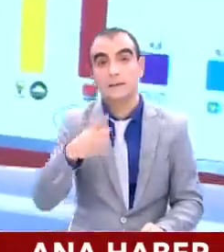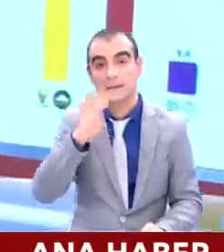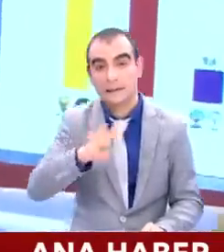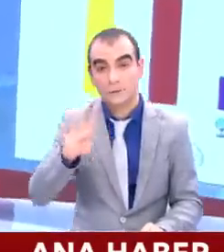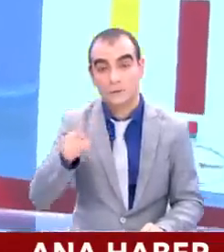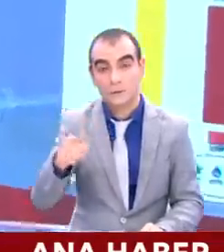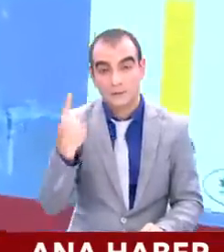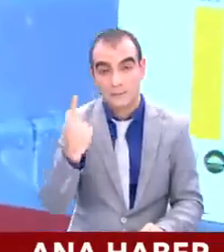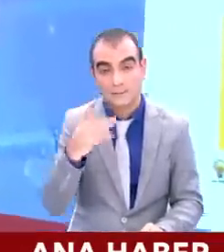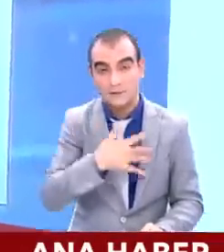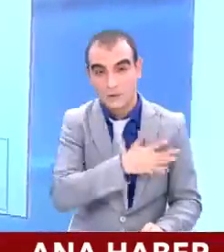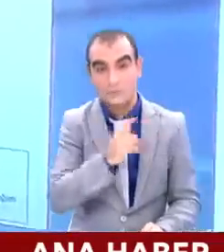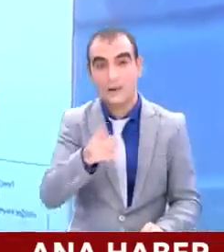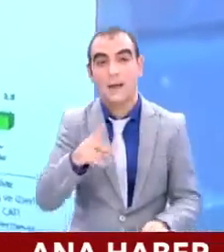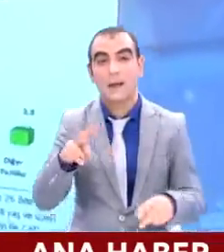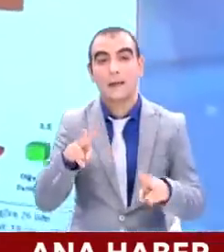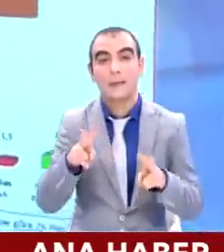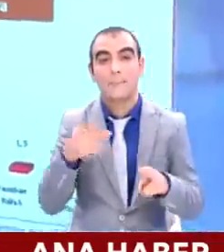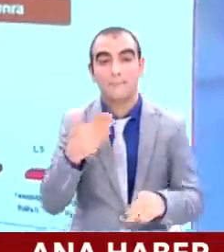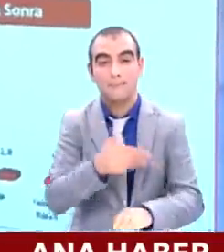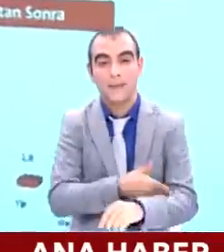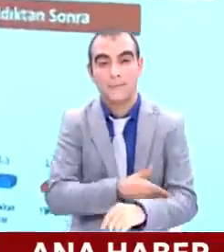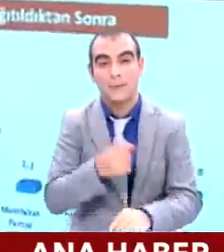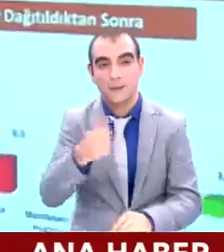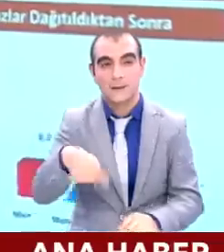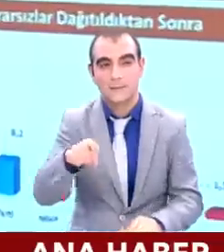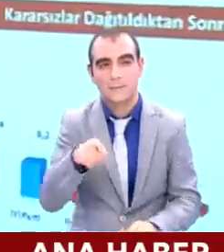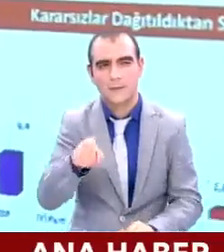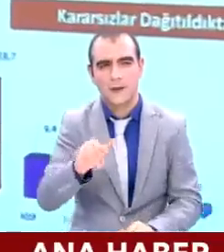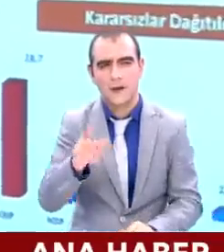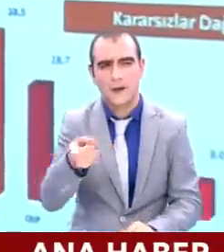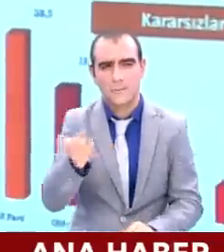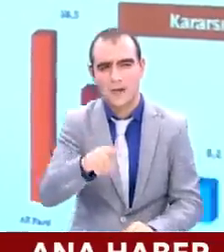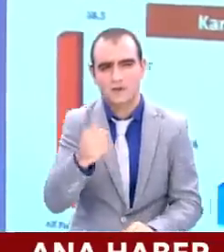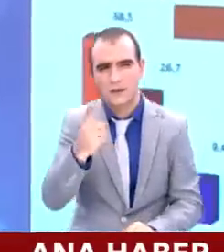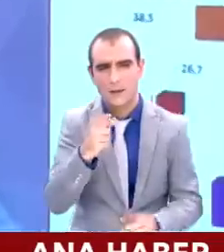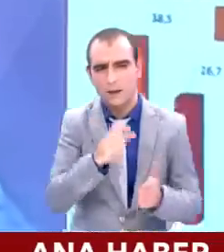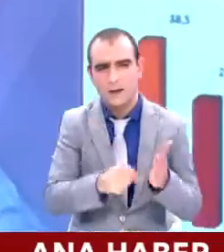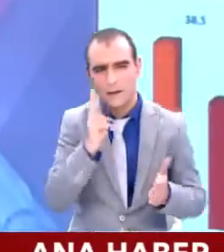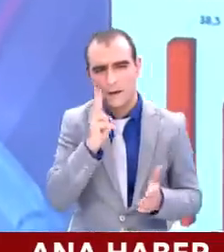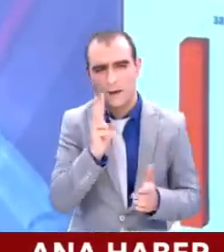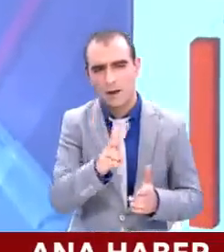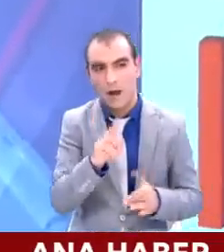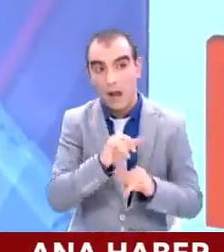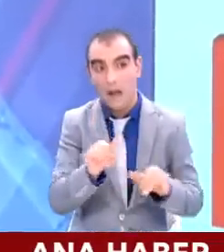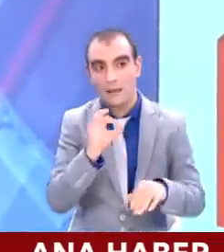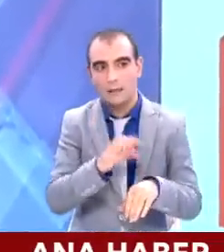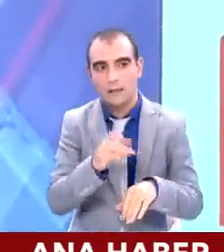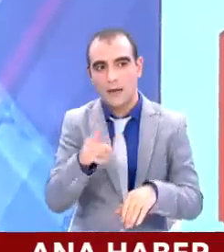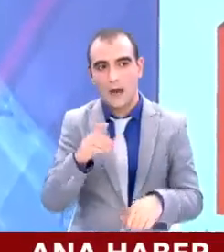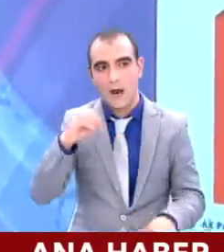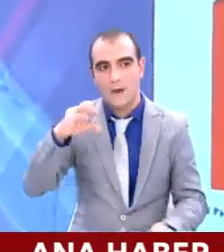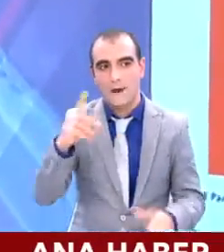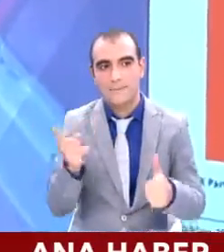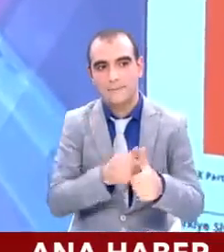%44,1 Muharrem İnce %4.3 Sinan olan %3 Mesela bir başka anket çalışmasında da yine aynı anket çalışması daha doğrusu